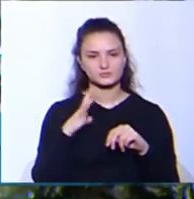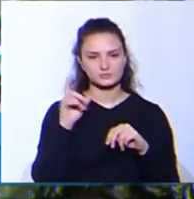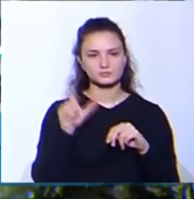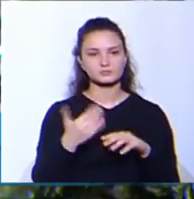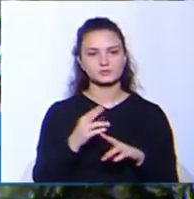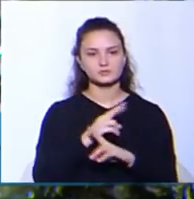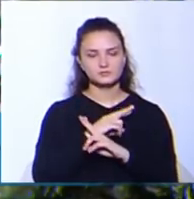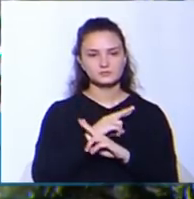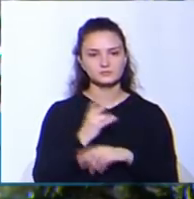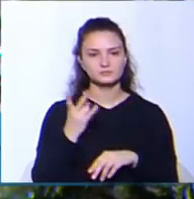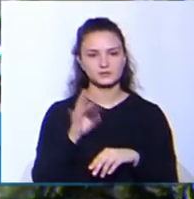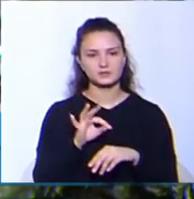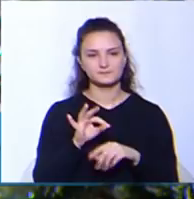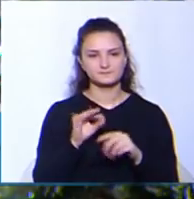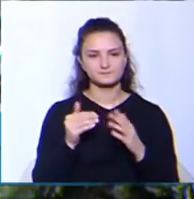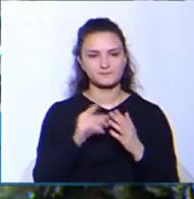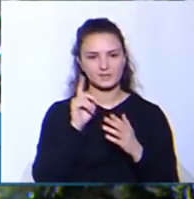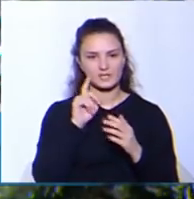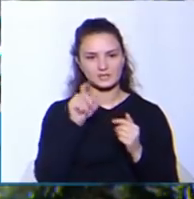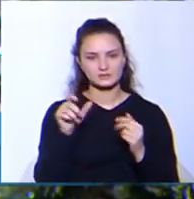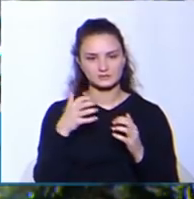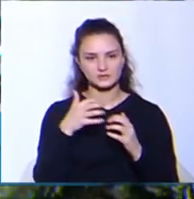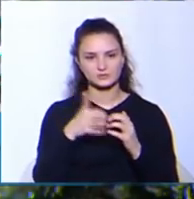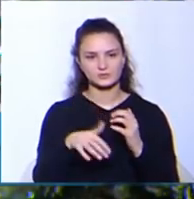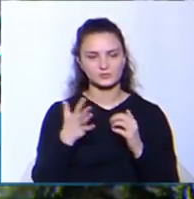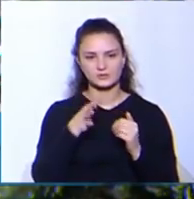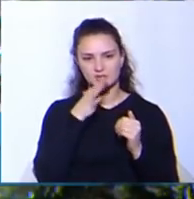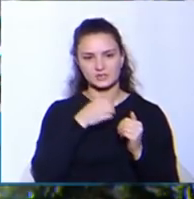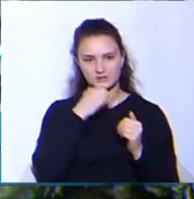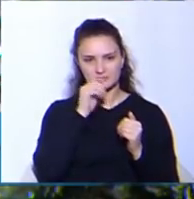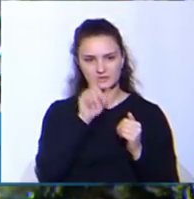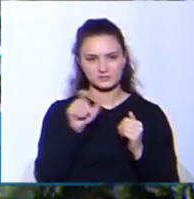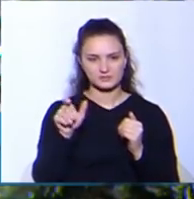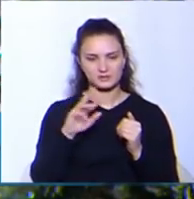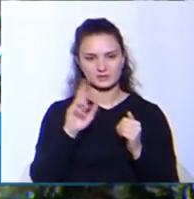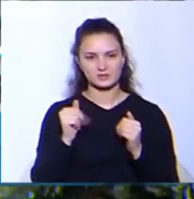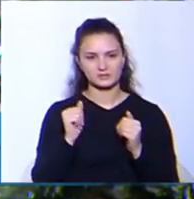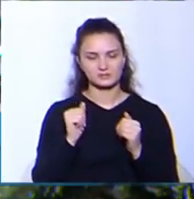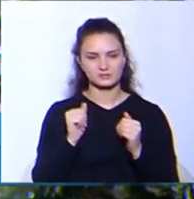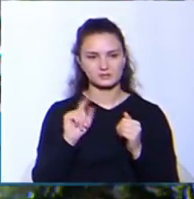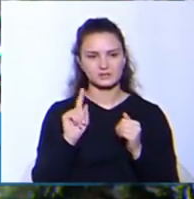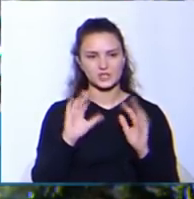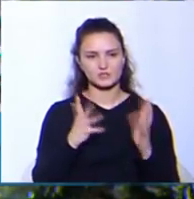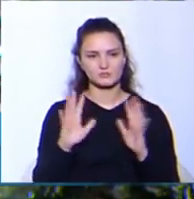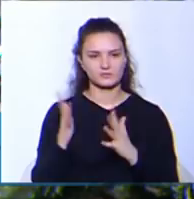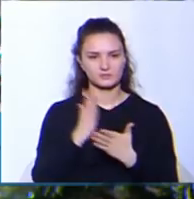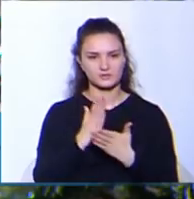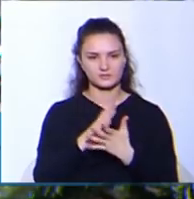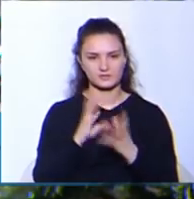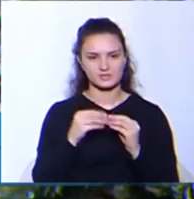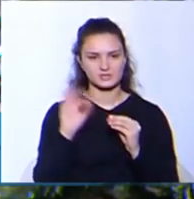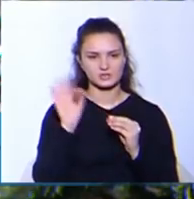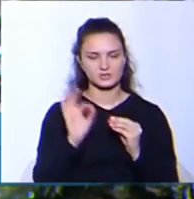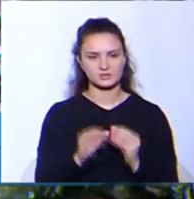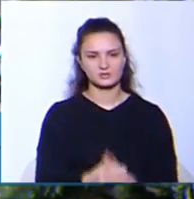ადამიანის გარდაცვალება მაგრამ აი ახალგაზრდებში საშუალოდ რომელი ასაკის ადამიანები და რა შემთხვევები გაქვთ ყველაზე